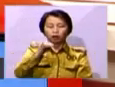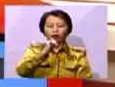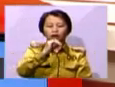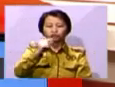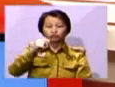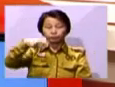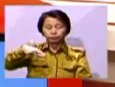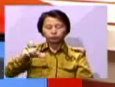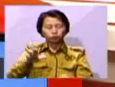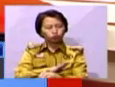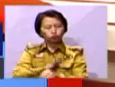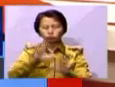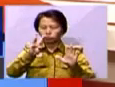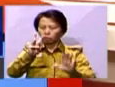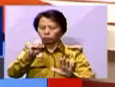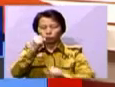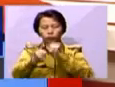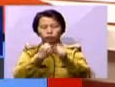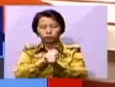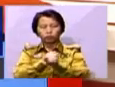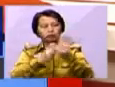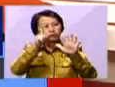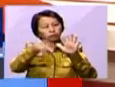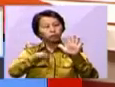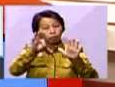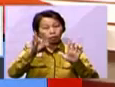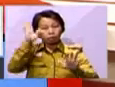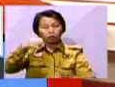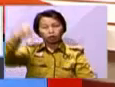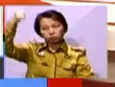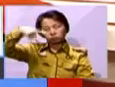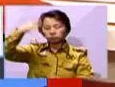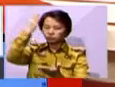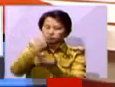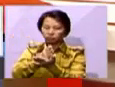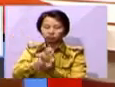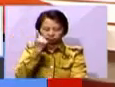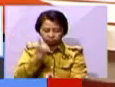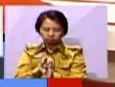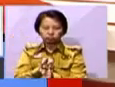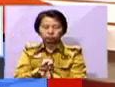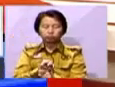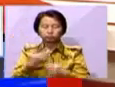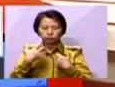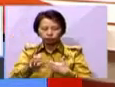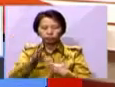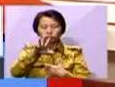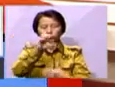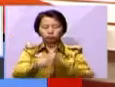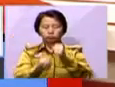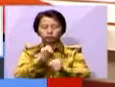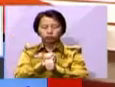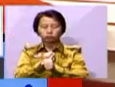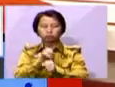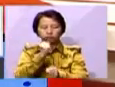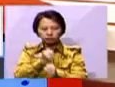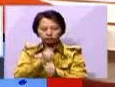genap 60 tahun pada 5 September ini akan bersara wajib selepas 40 tahun berkhidmat dalam PDRM.